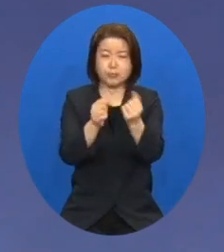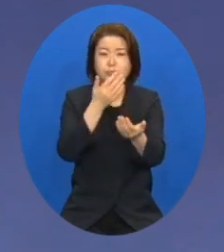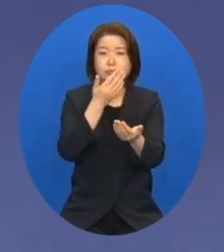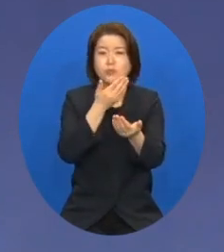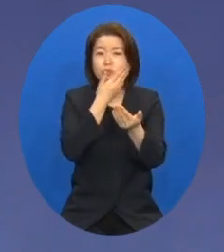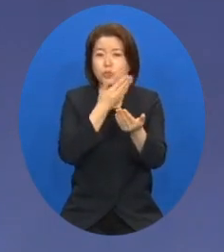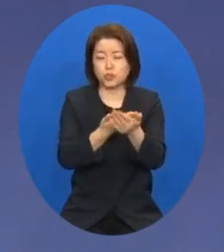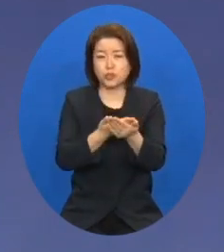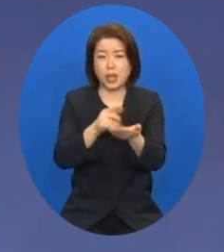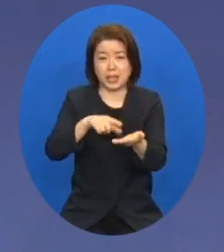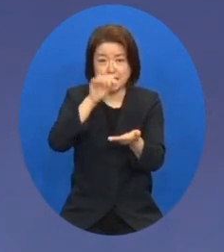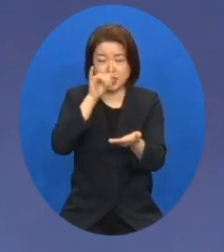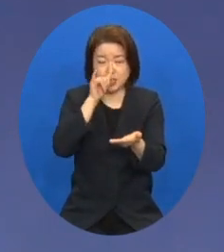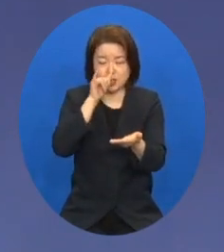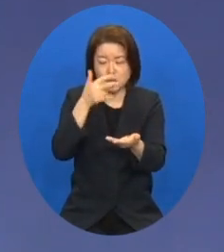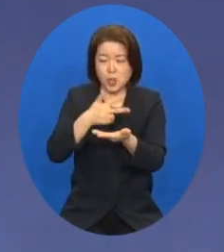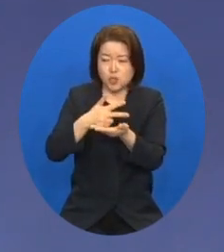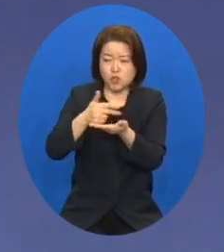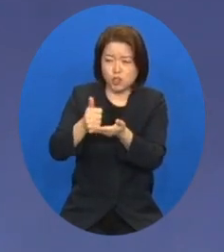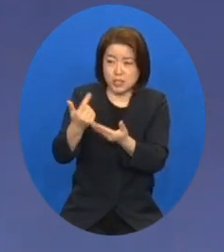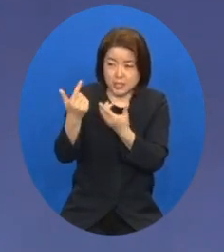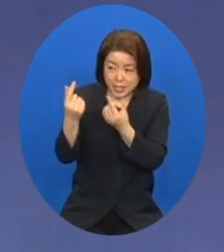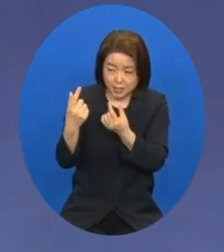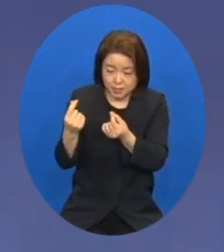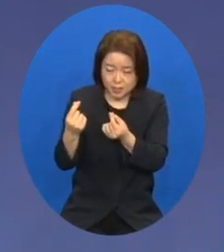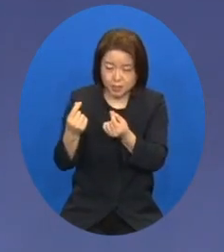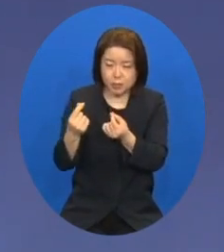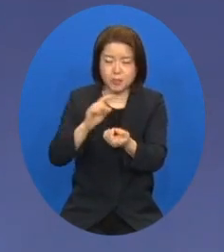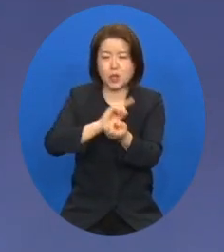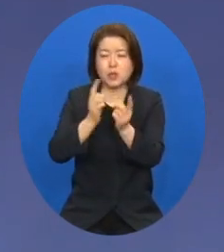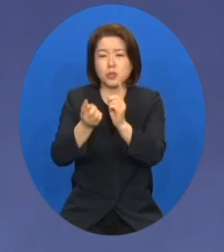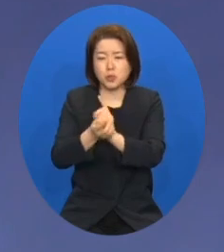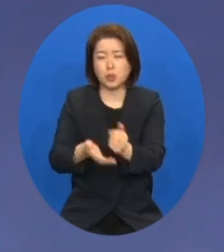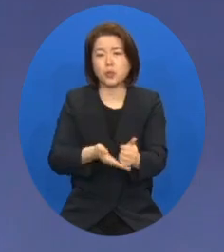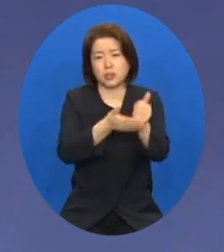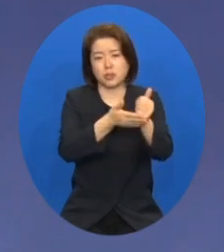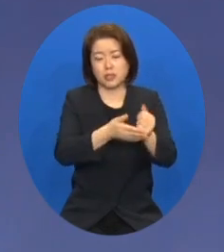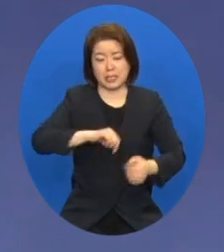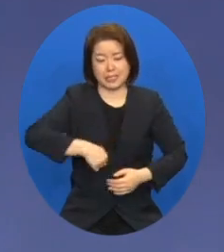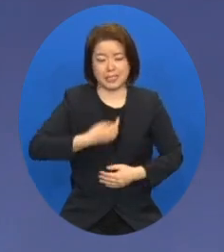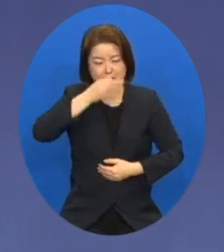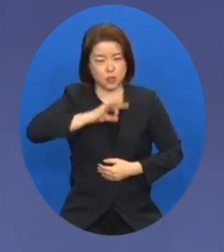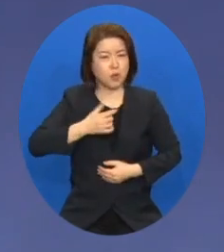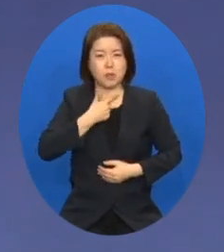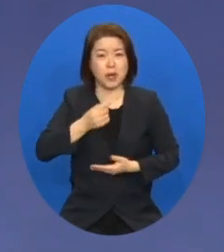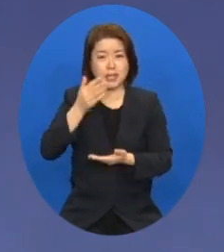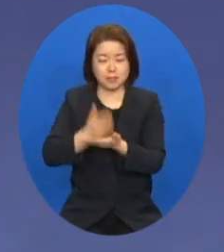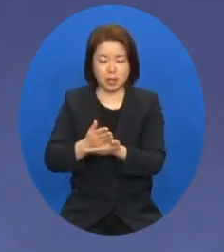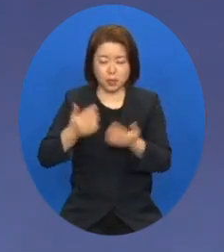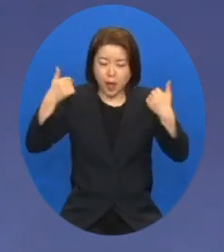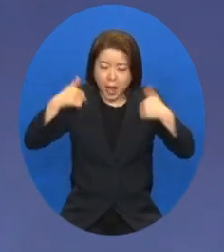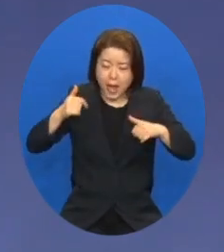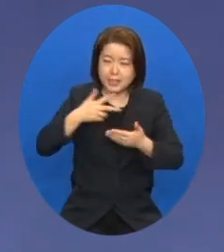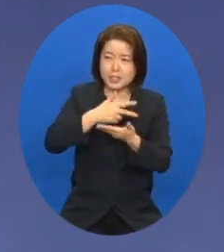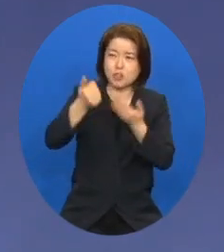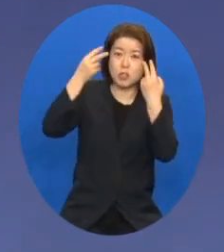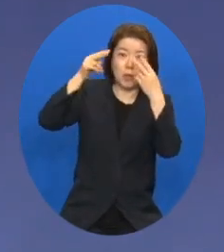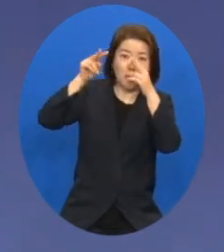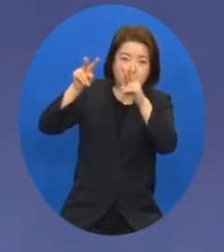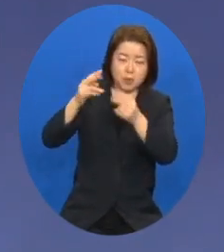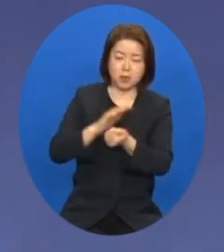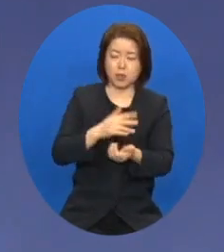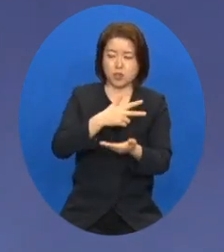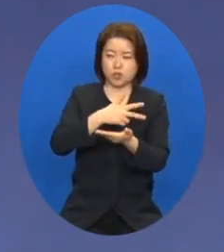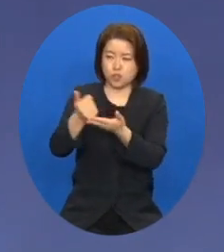주님께 하듯이 서로를 섬기라 자기 유익을 구하지 말고 항상 주님을 바라보고 주님께